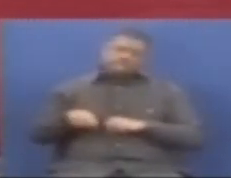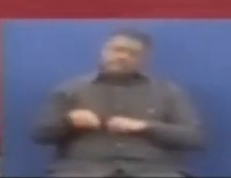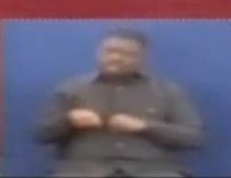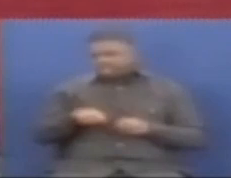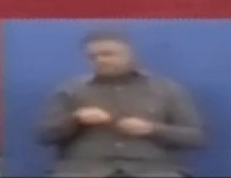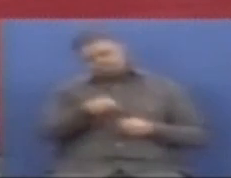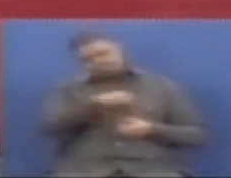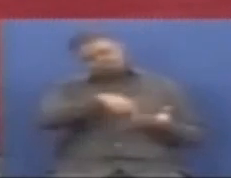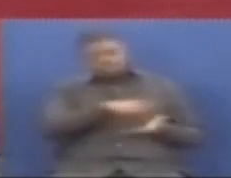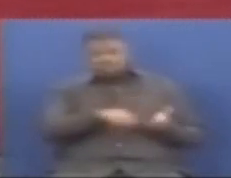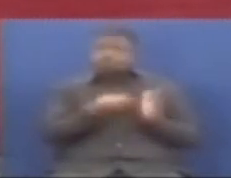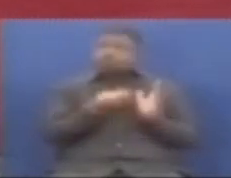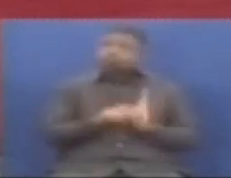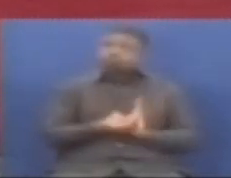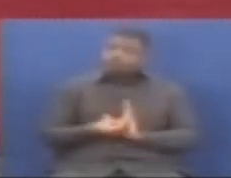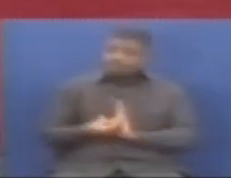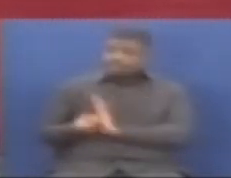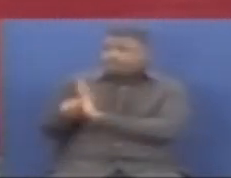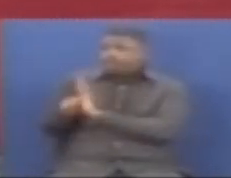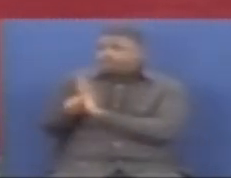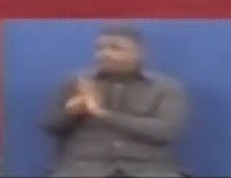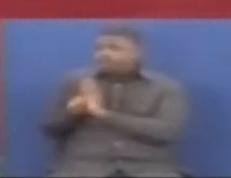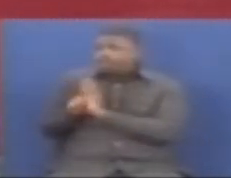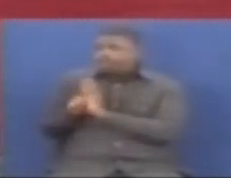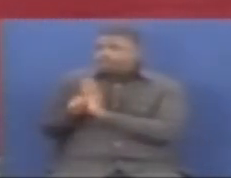shughuli nyingi za kiuchumi. Asante sana mheshimiwa.